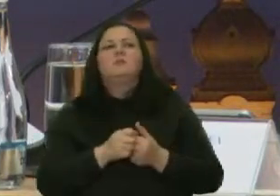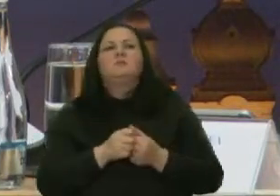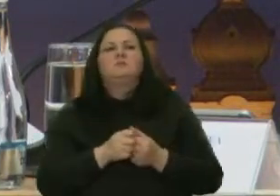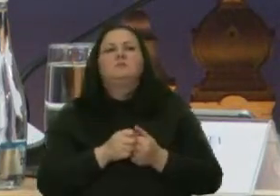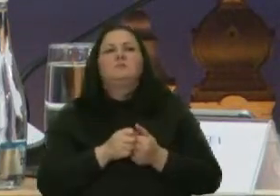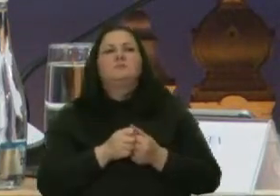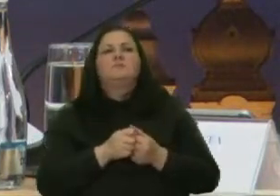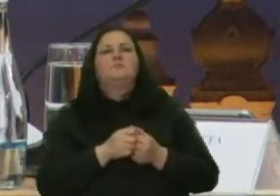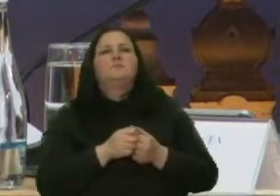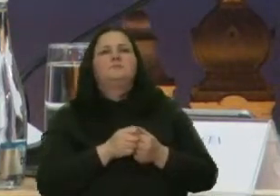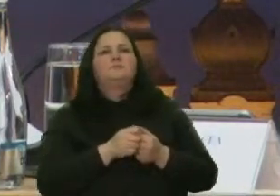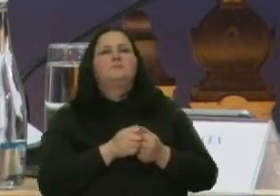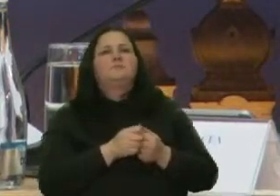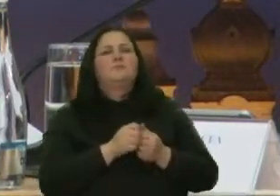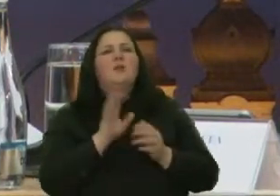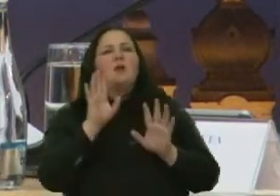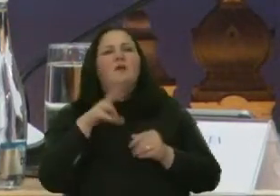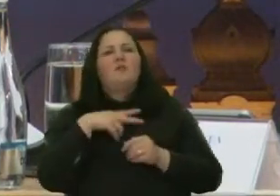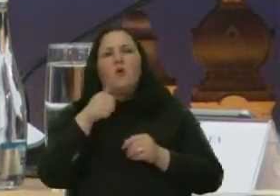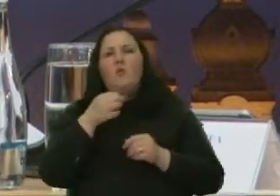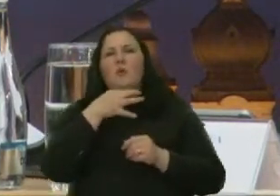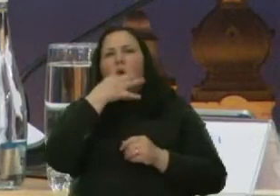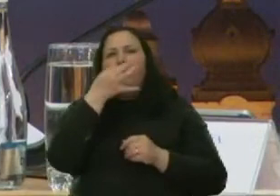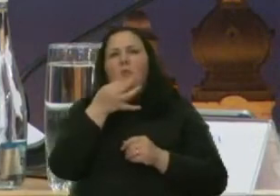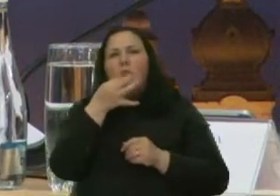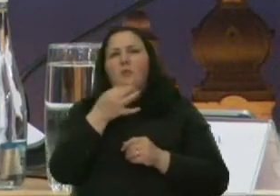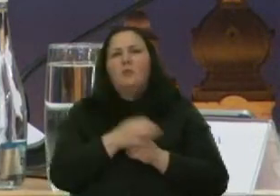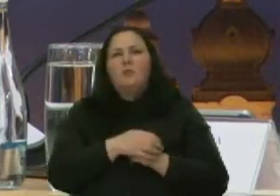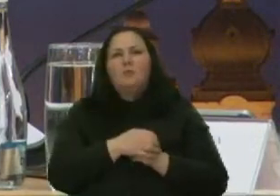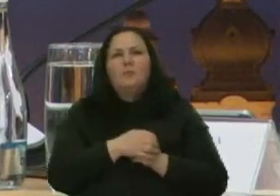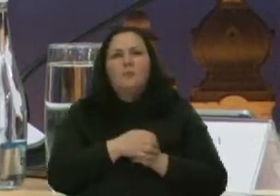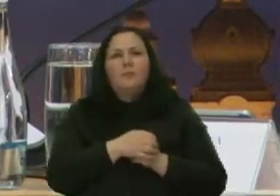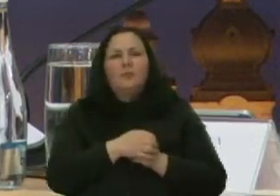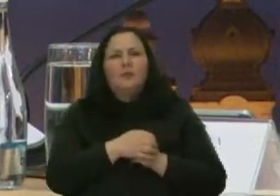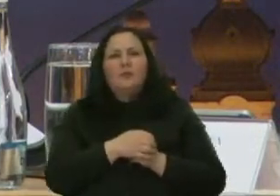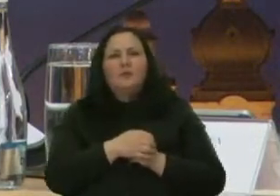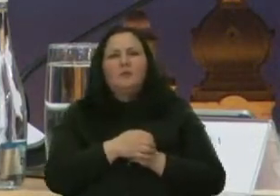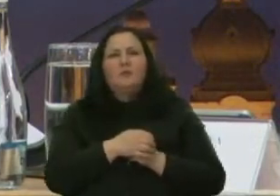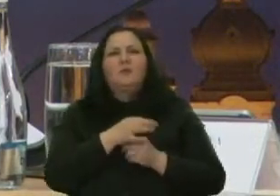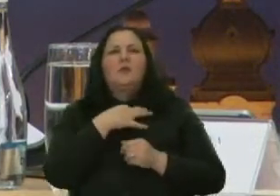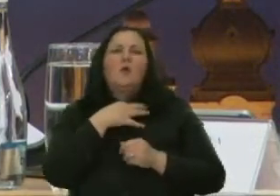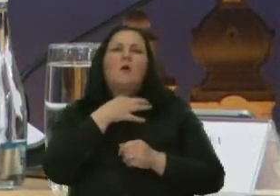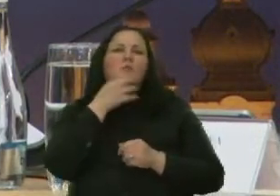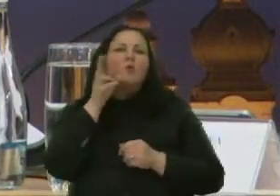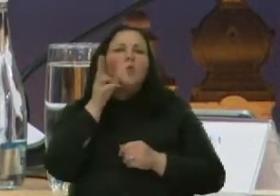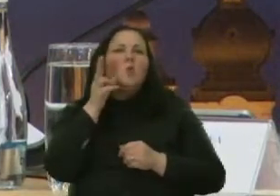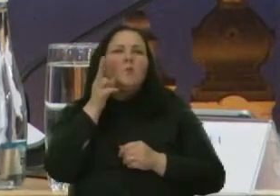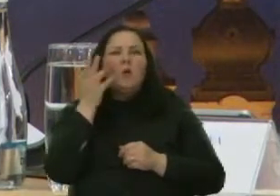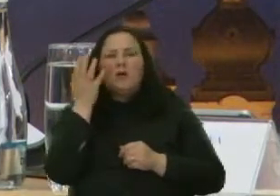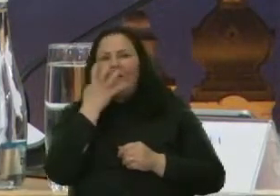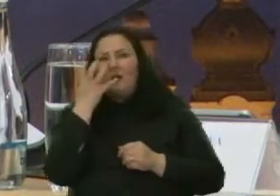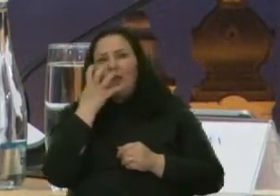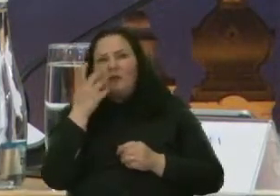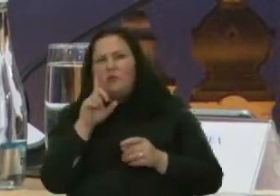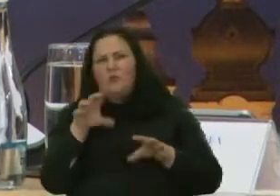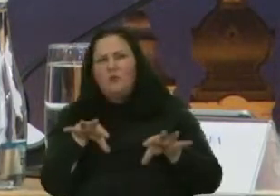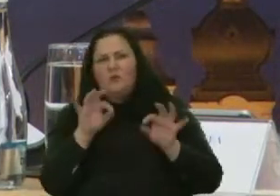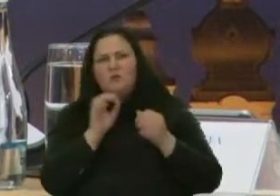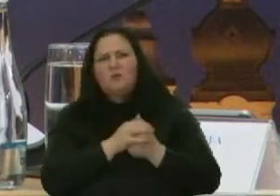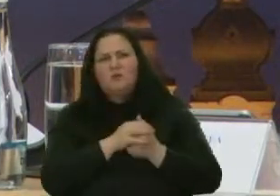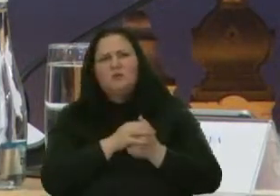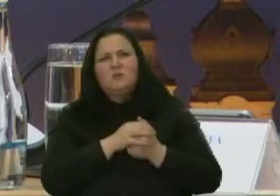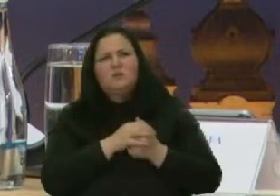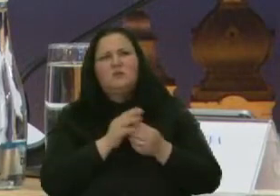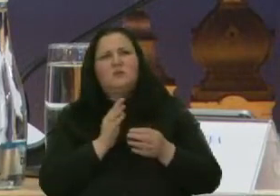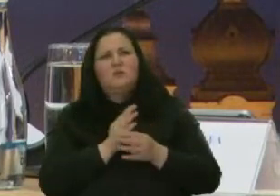lucru ați avut o propunere umor negru așa am zis eu nu mai găsesc